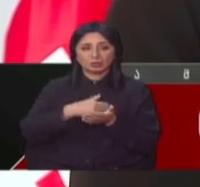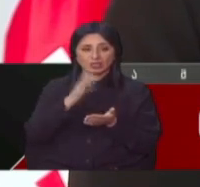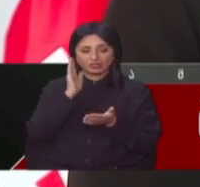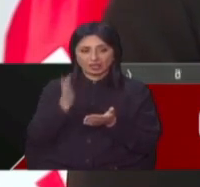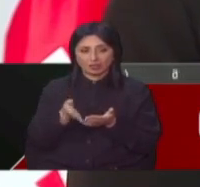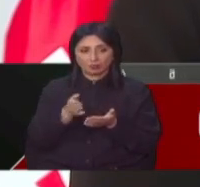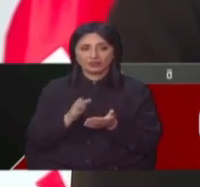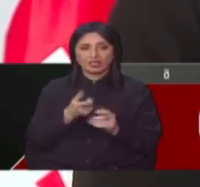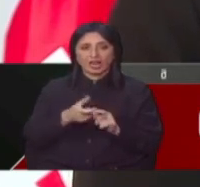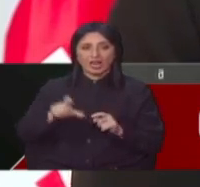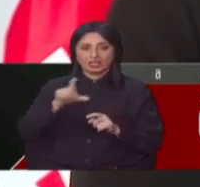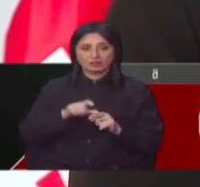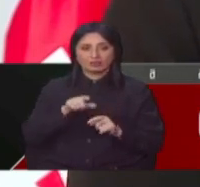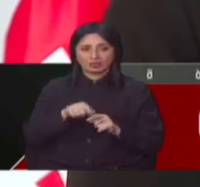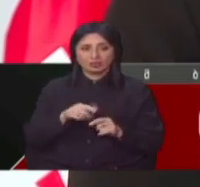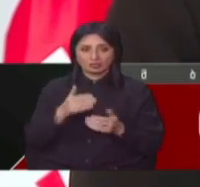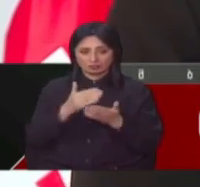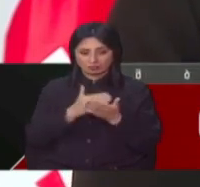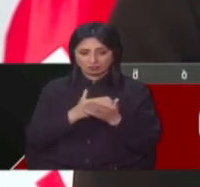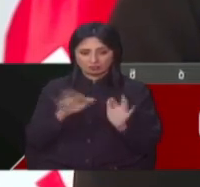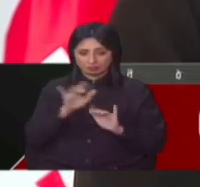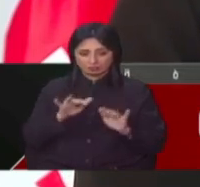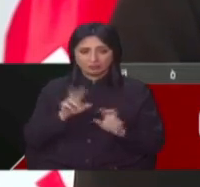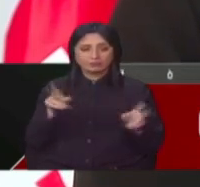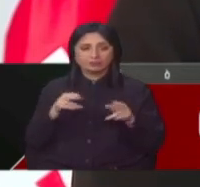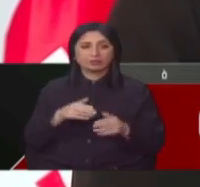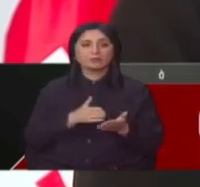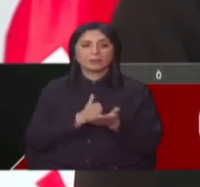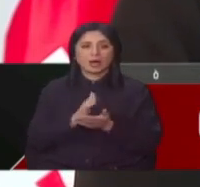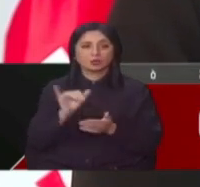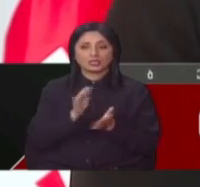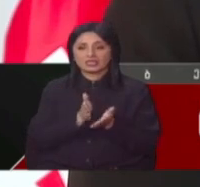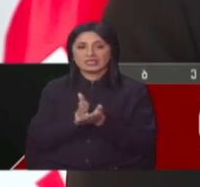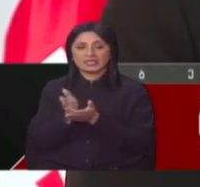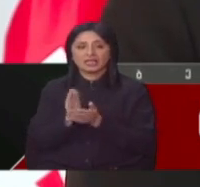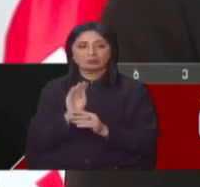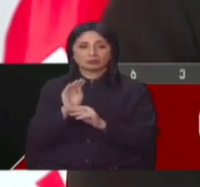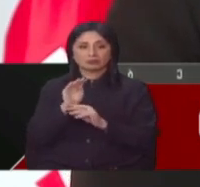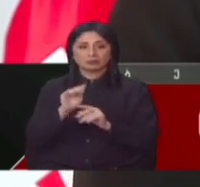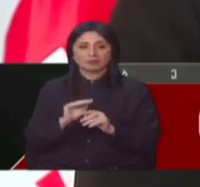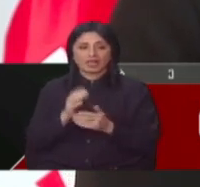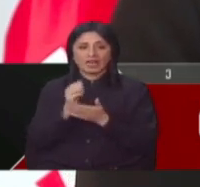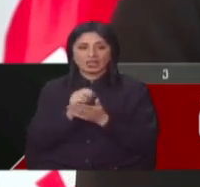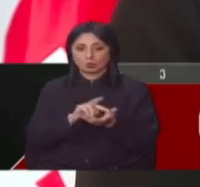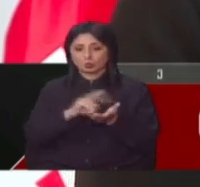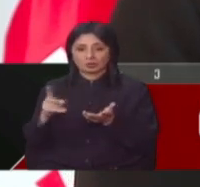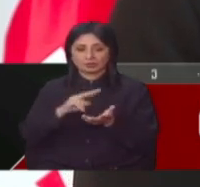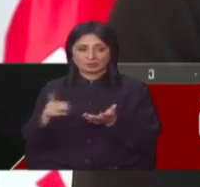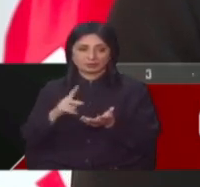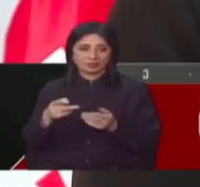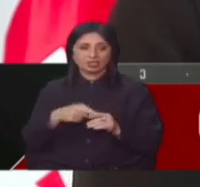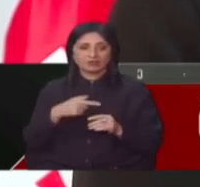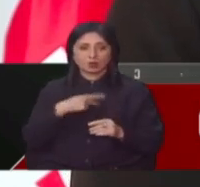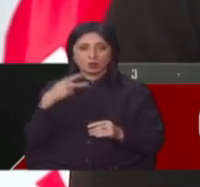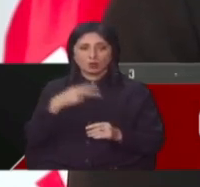dat gata, a dat gata, a dat gata, a dat gata, a dat gata, a dat gata, a dat gata, a dat gata,